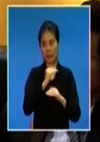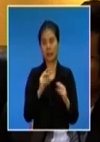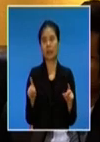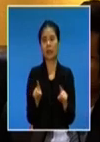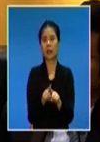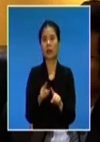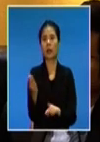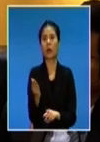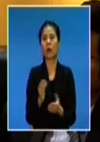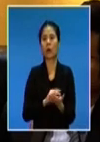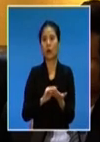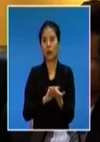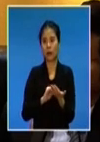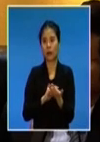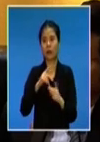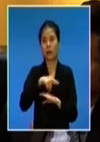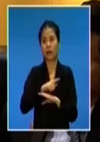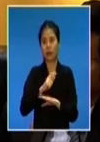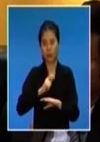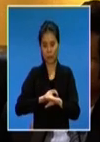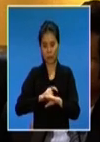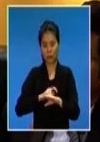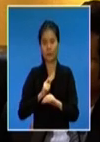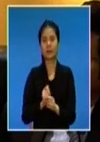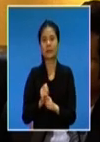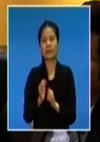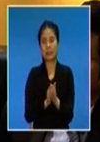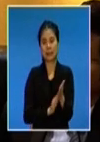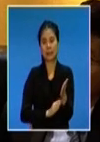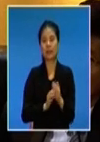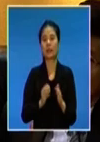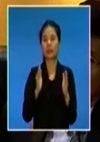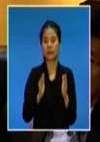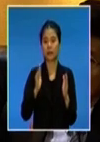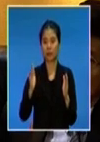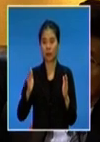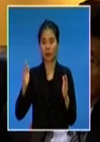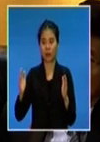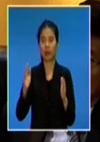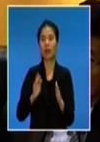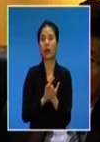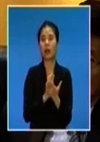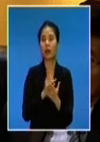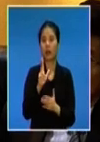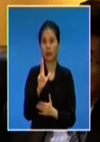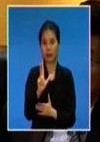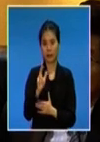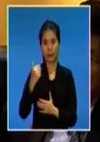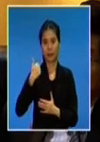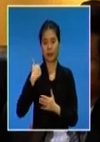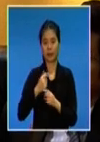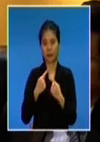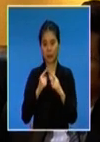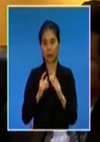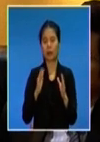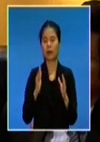ยท่านประธานว่าเราเลยใช้เวลาเยอะมันเป็นระยะสั้นระยะกลางระยะยาวที่จริงเราทำเป็น3ชุดก็ได้แต่ทีนี้แต่ละชุดเนี่ย